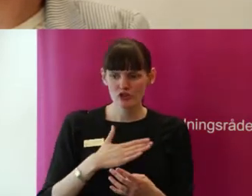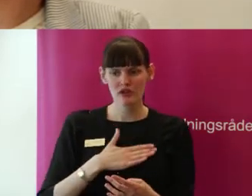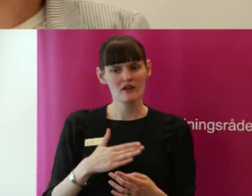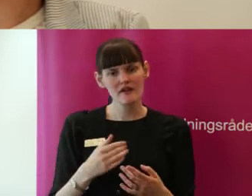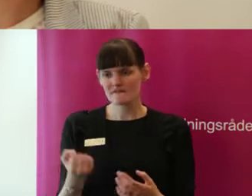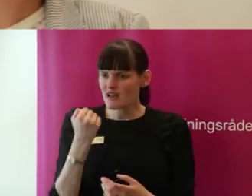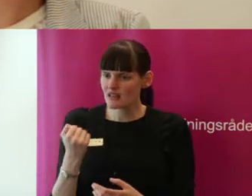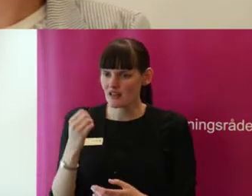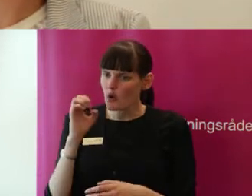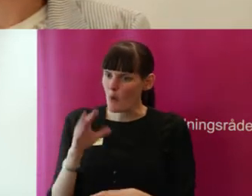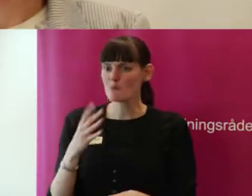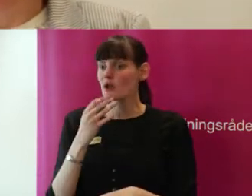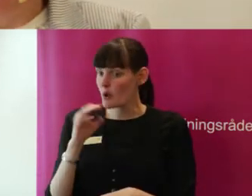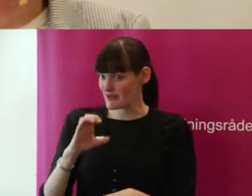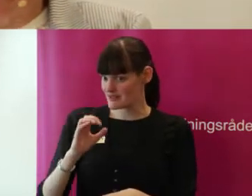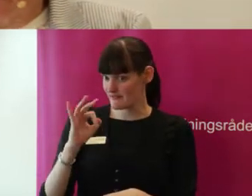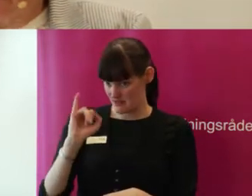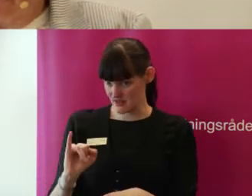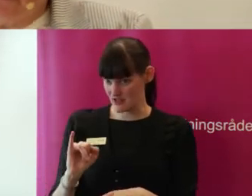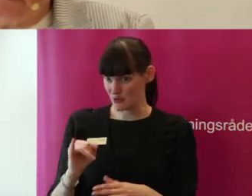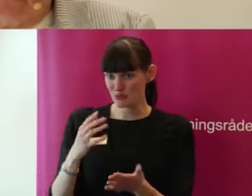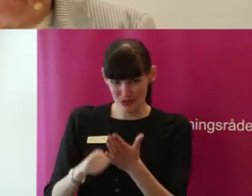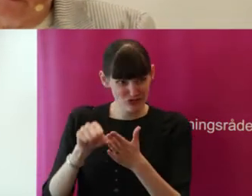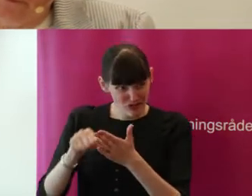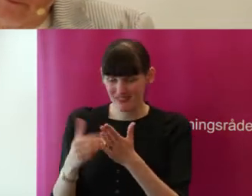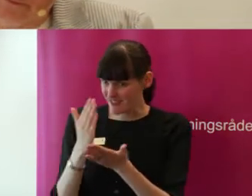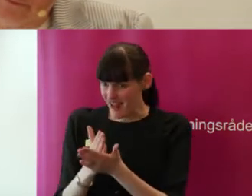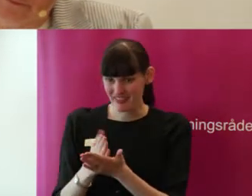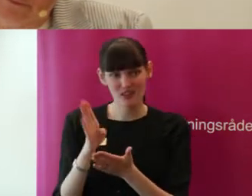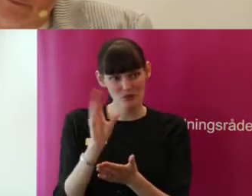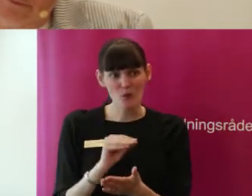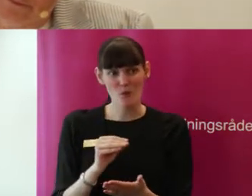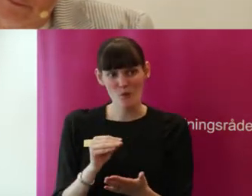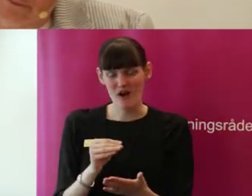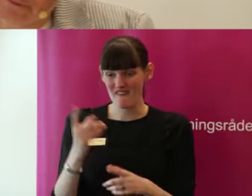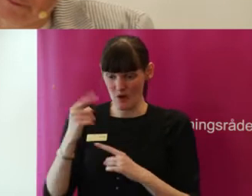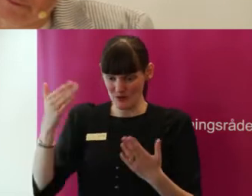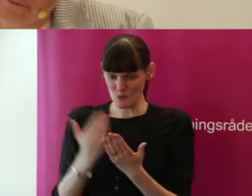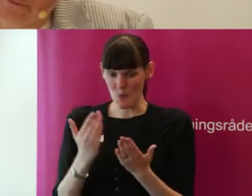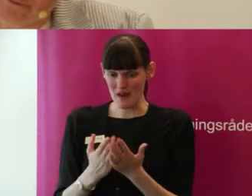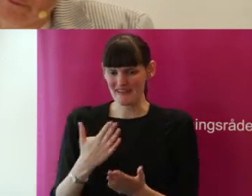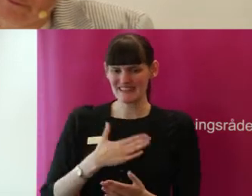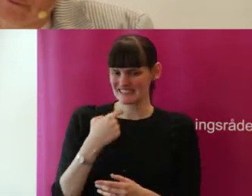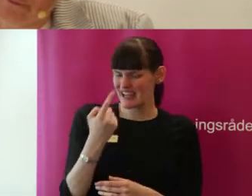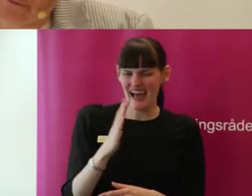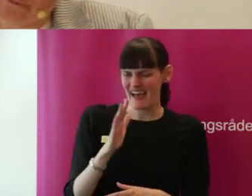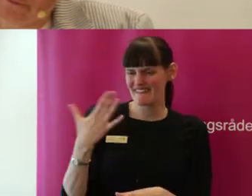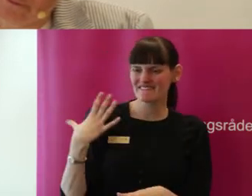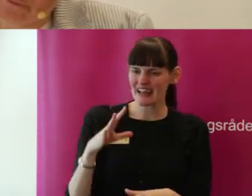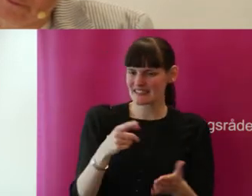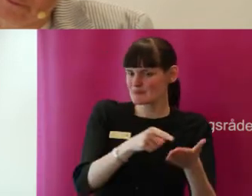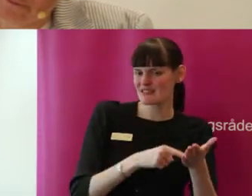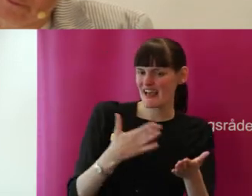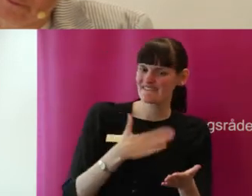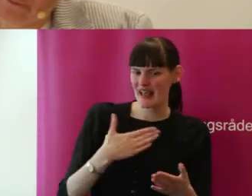på. När det gäller SFI och betygsrätten, då är det ju egentligen att folkhögskolan avsäger sig särarten och går in i det formella